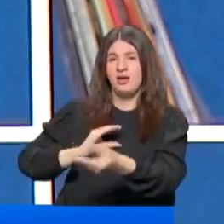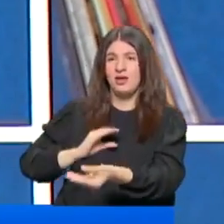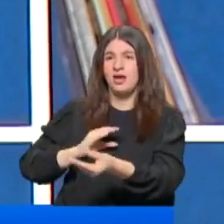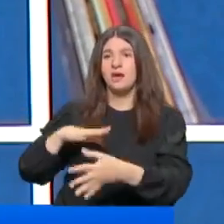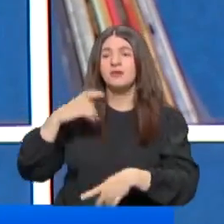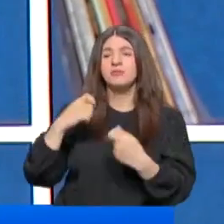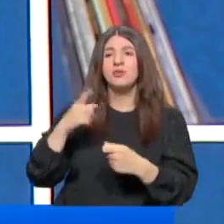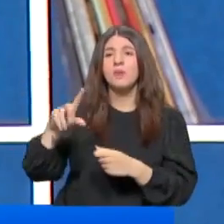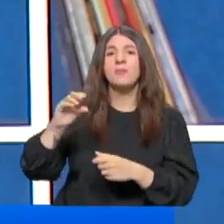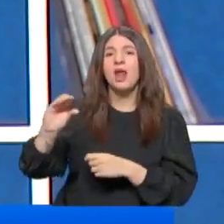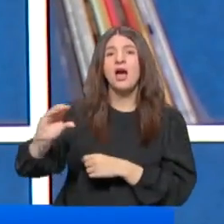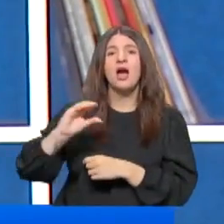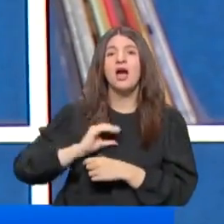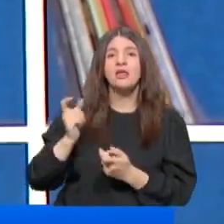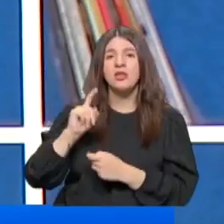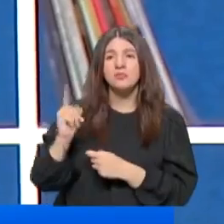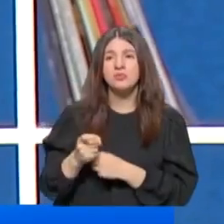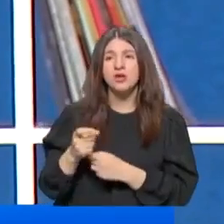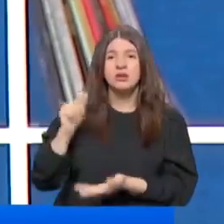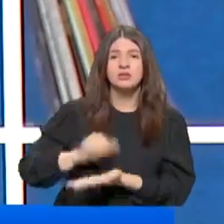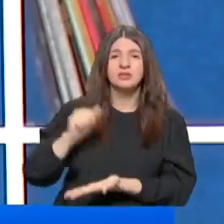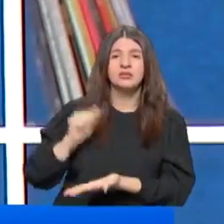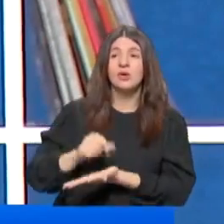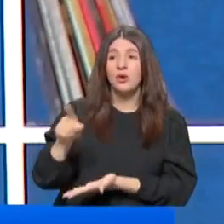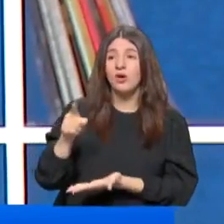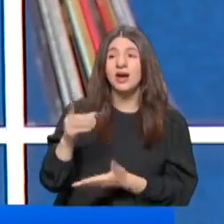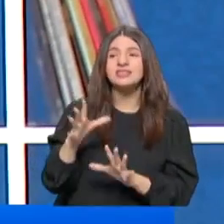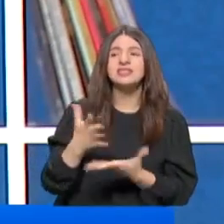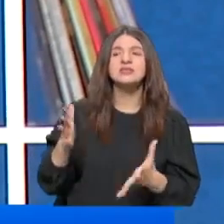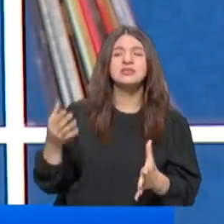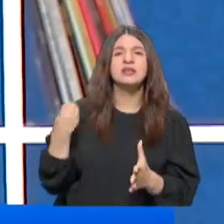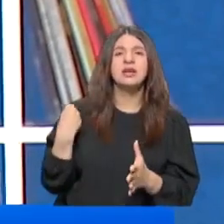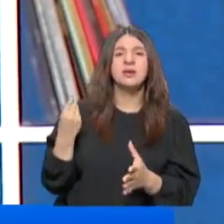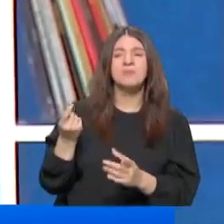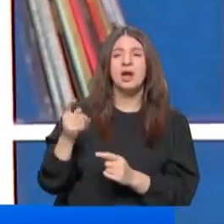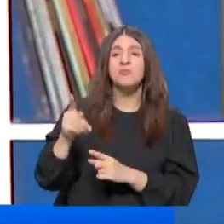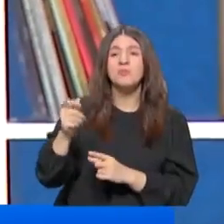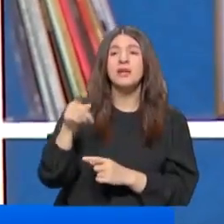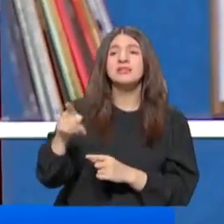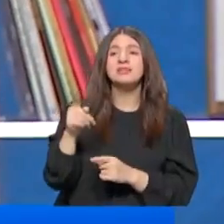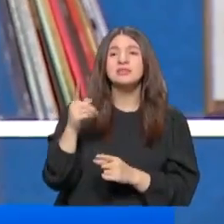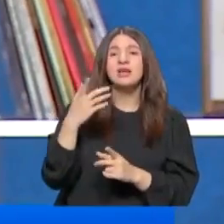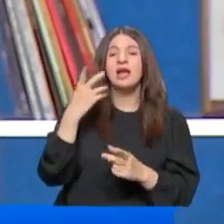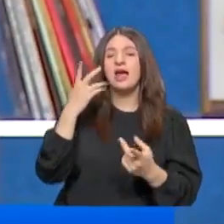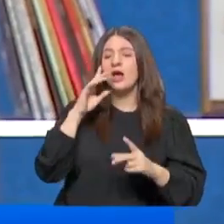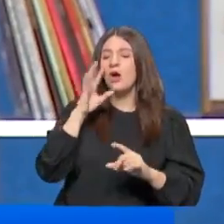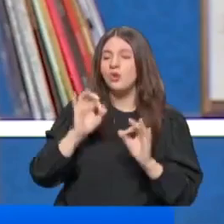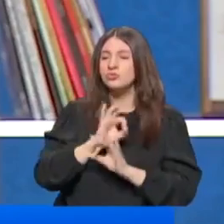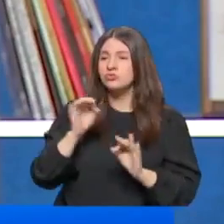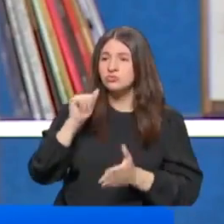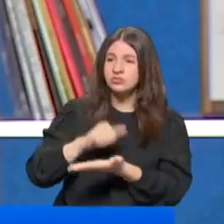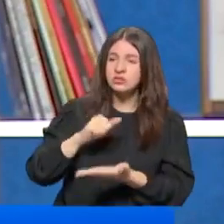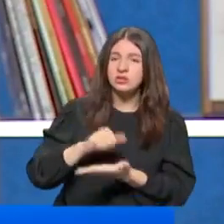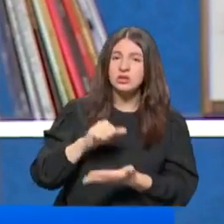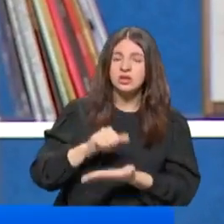Merkez bankasındaki nereden buluyor basıyor şurada o gıcık basılan paralar bu parayı Ama bu parayı Siz ölçüsü basarsanız